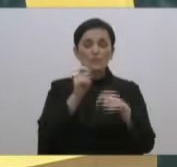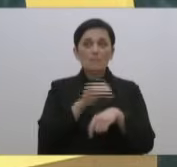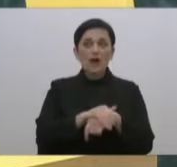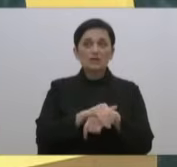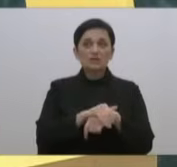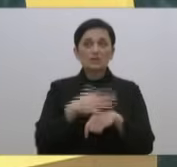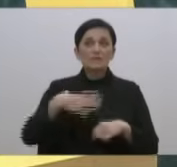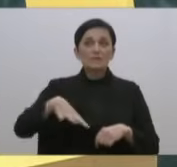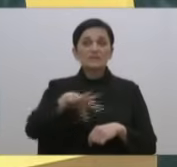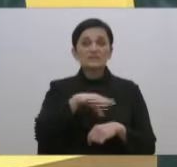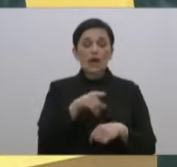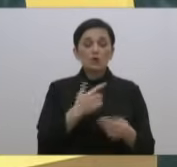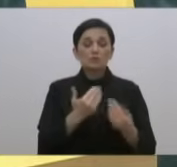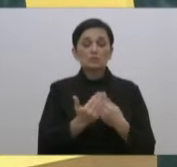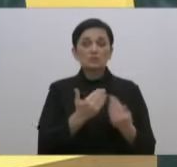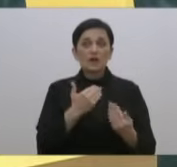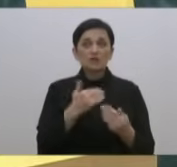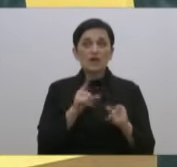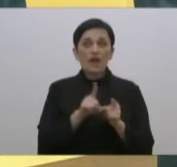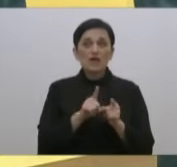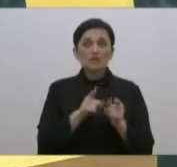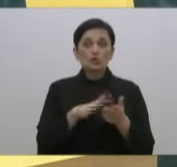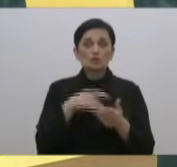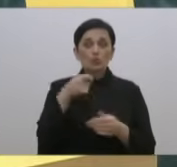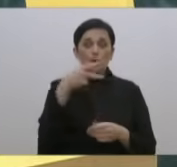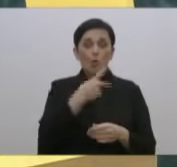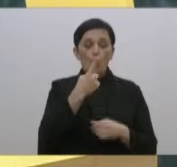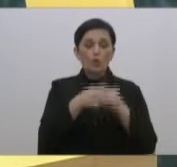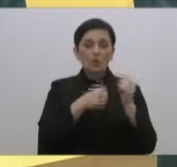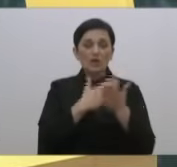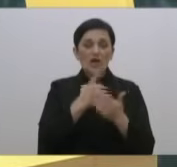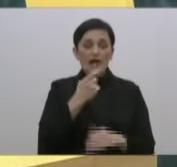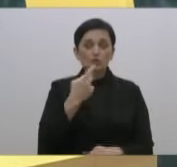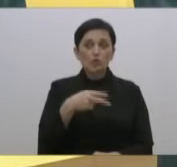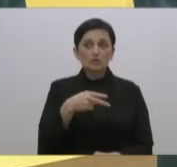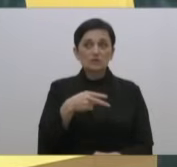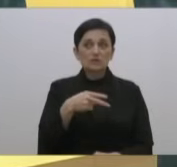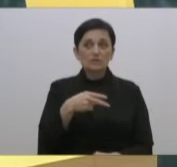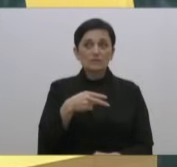ფაქტზე. საქართველოსთან მიმართებაში ასეთი მიმართვიანობა 2021 წელს არის 120,